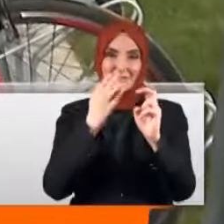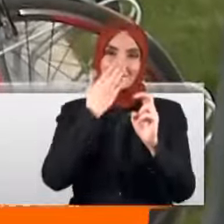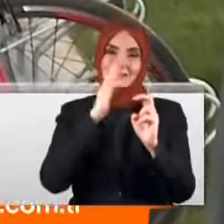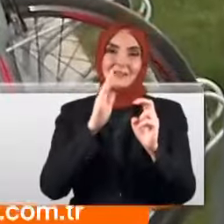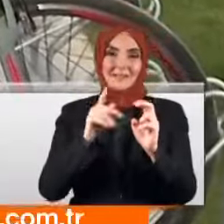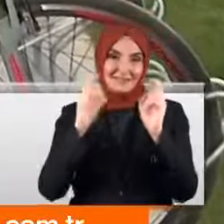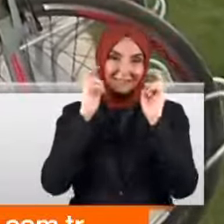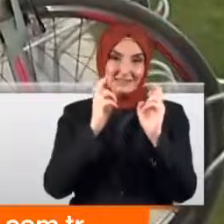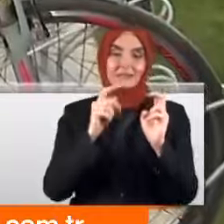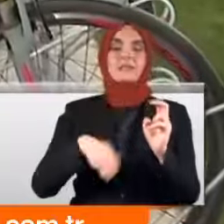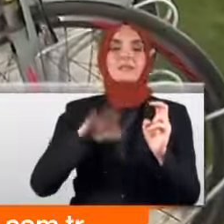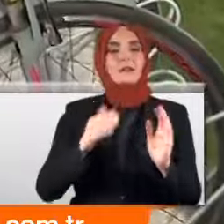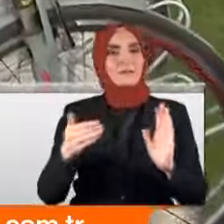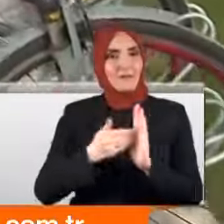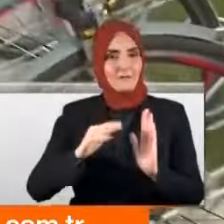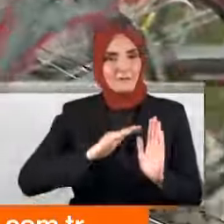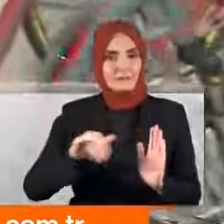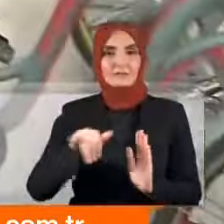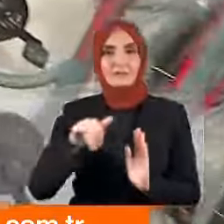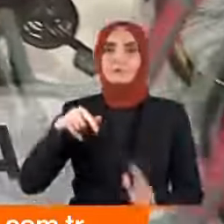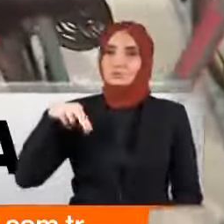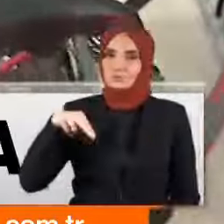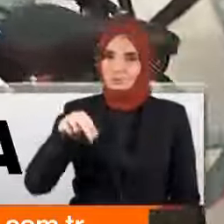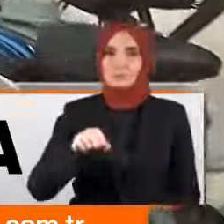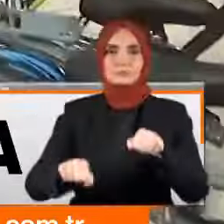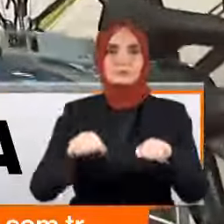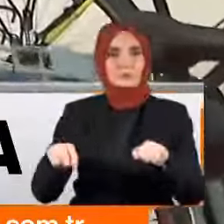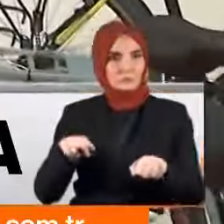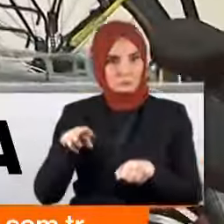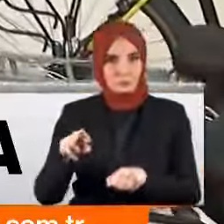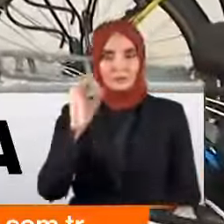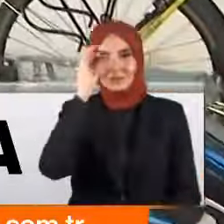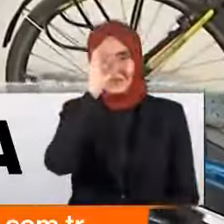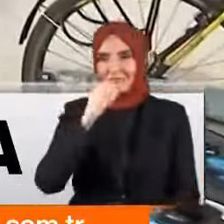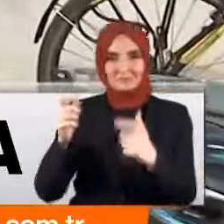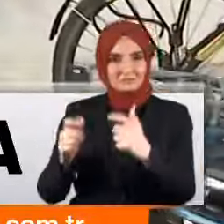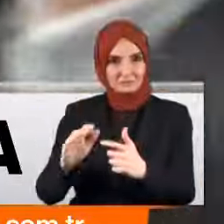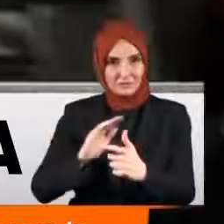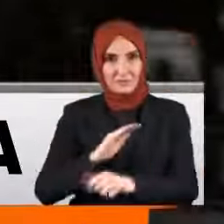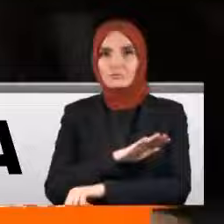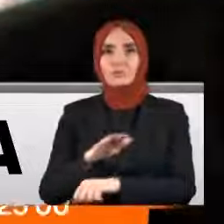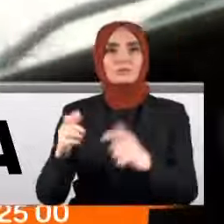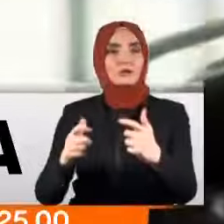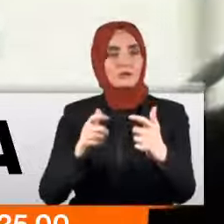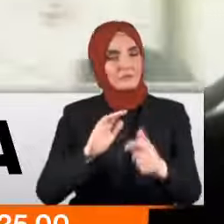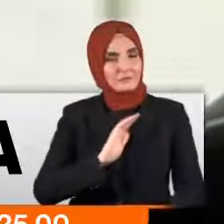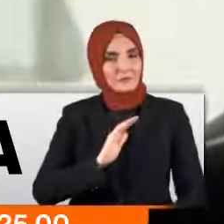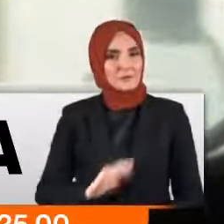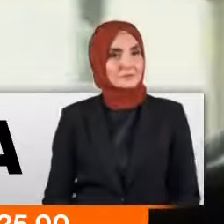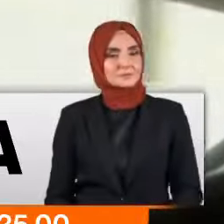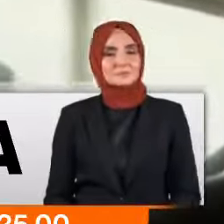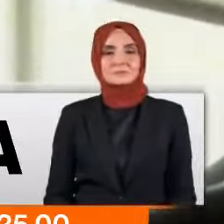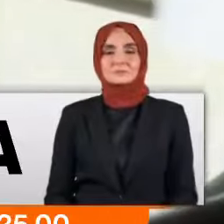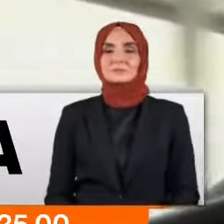da değil, çevresine yürüyüş ve bisiklet yollarıyla pek çok yeşil alan ve sosyal alanda yapıldı. Yürüyüş yollarıyla,